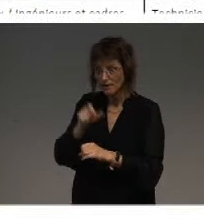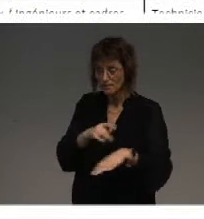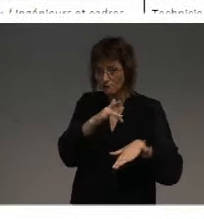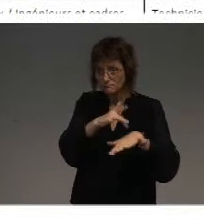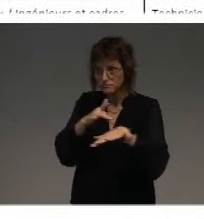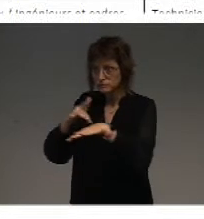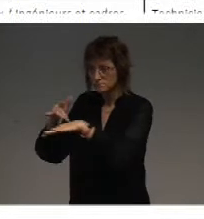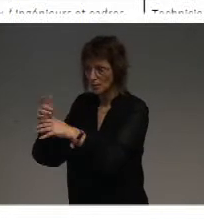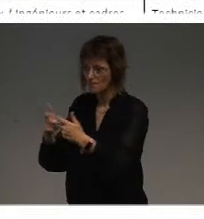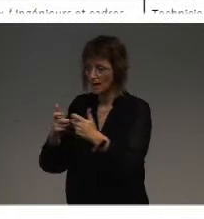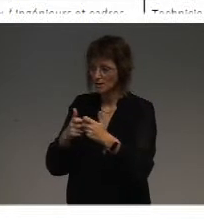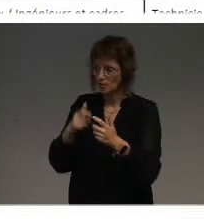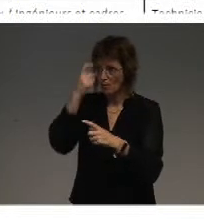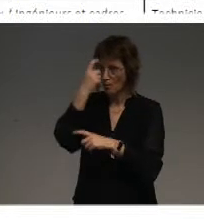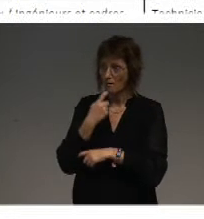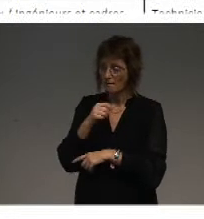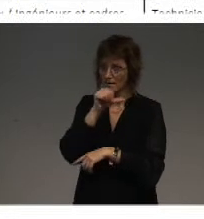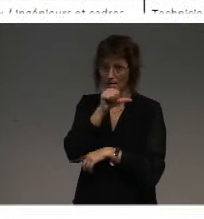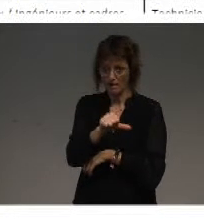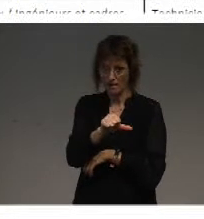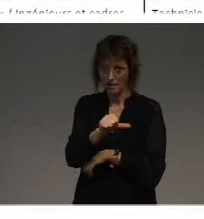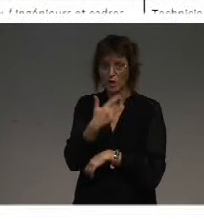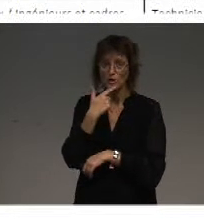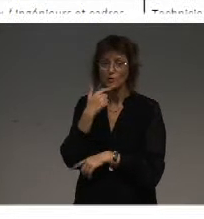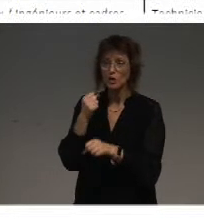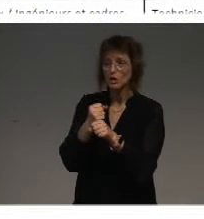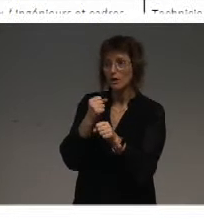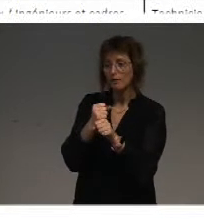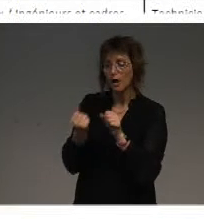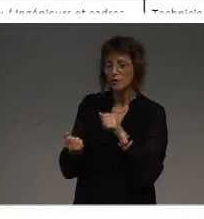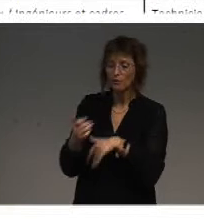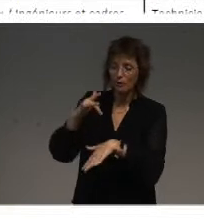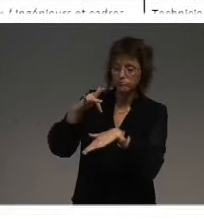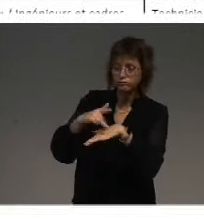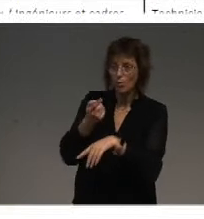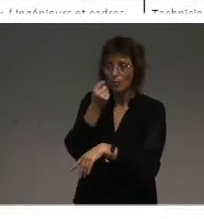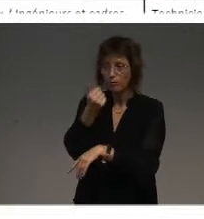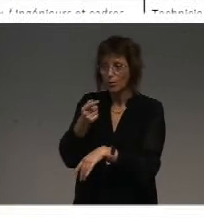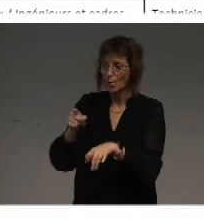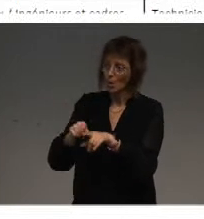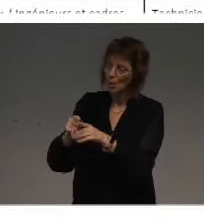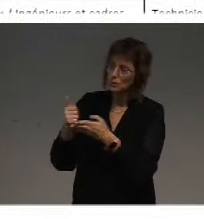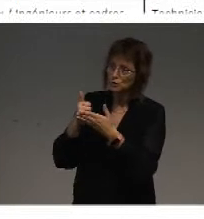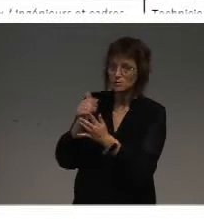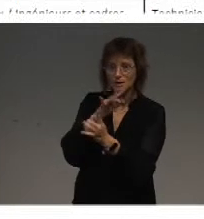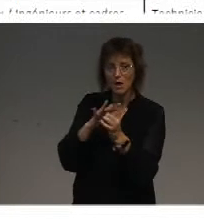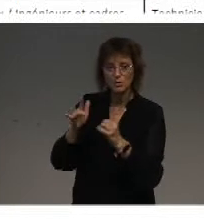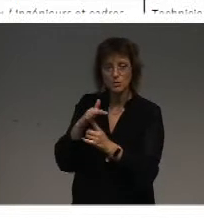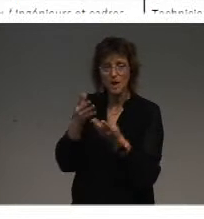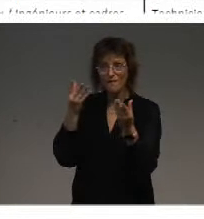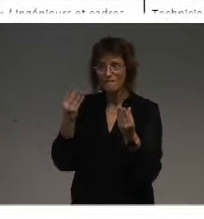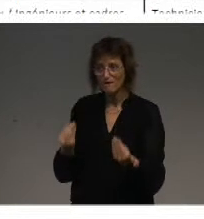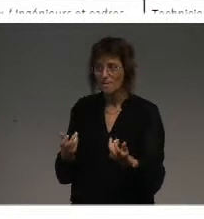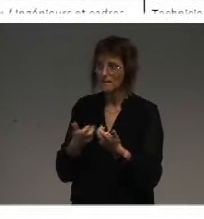Donc pour le profil A, on a en fait un travail qui est peu exposé, avec un faible soutien social, où on retrouve en fait beaucoup de